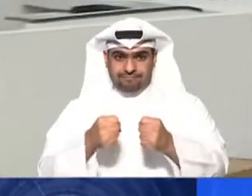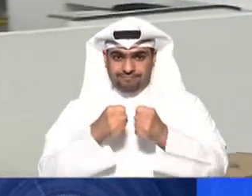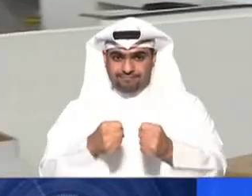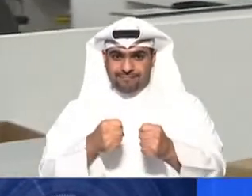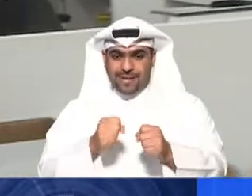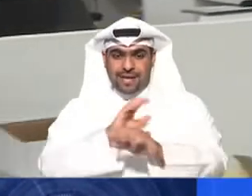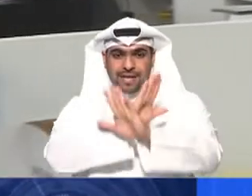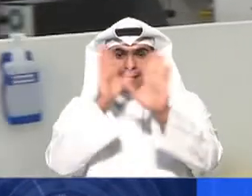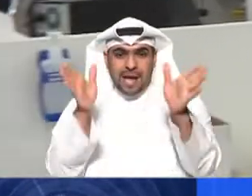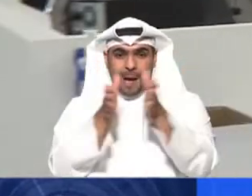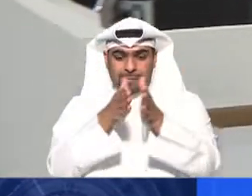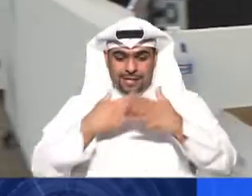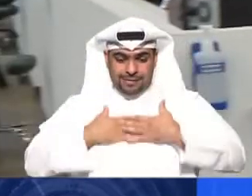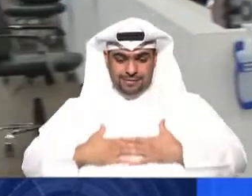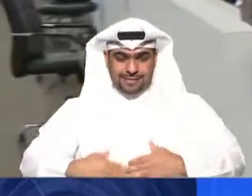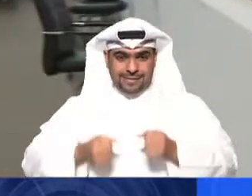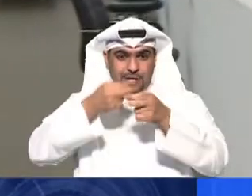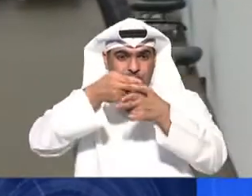في البلاد